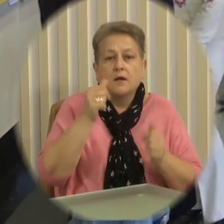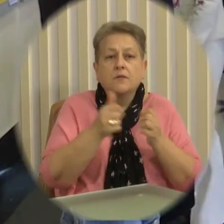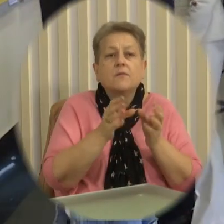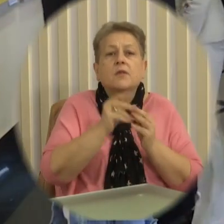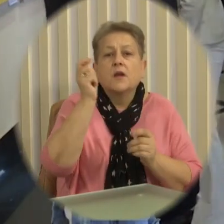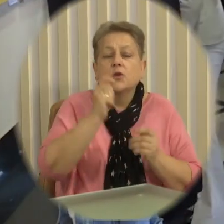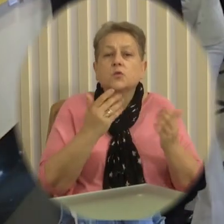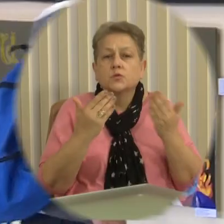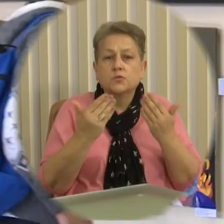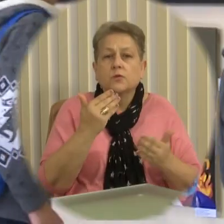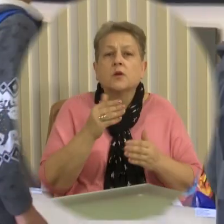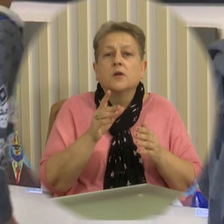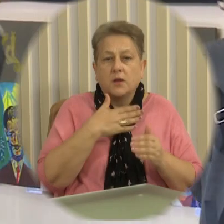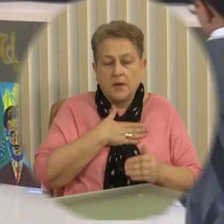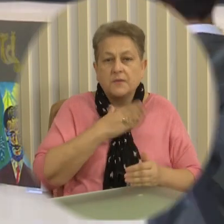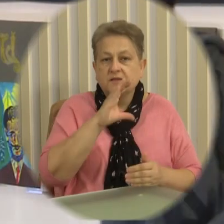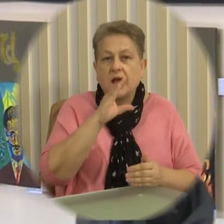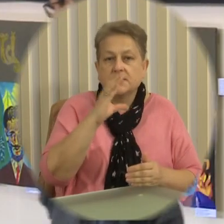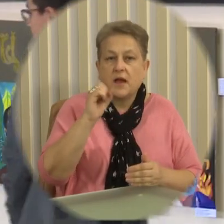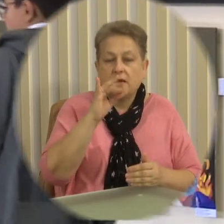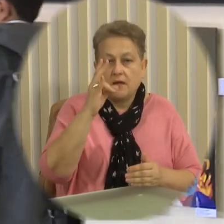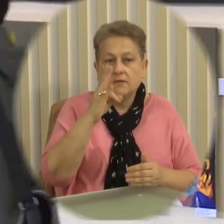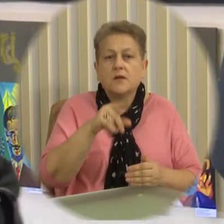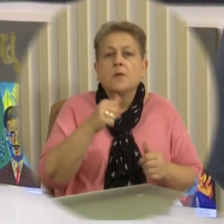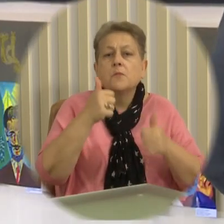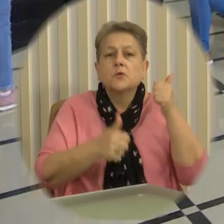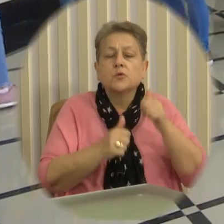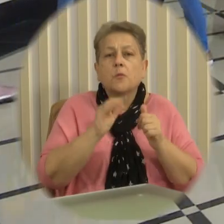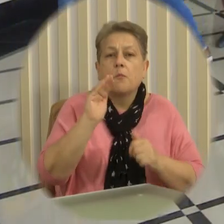մանկապատանեկան նկարչական ցուցահանդեսը կրում է Իմ Սարյանը խորագիրը։ Մրցույթ